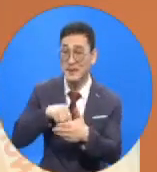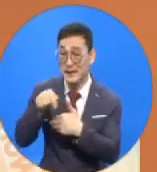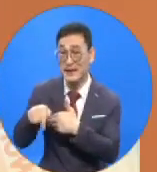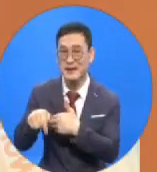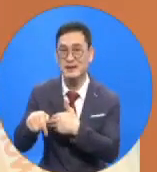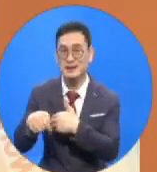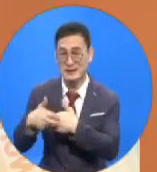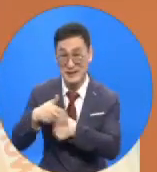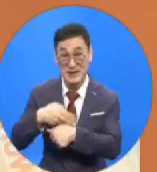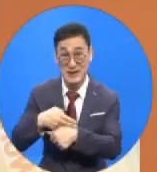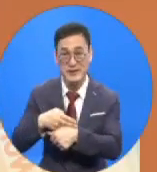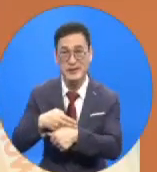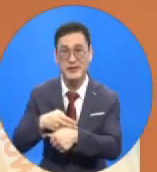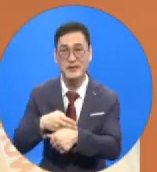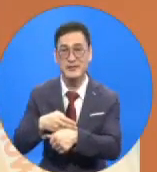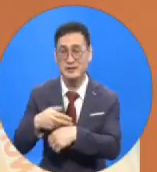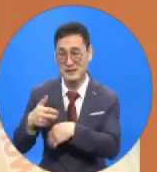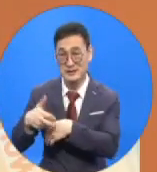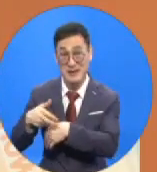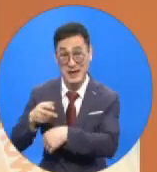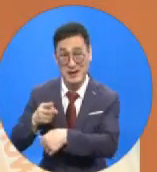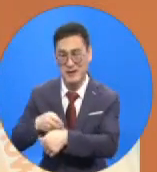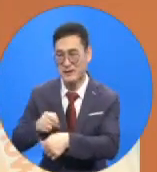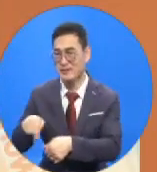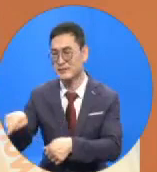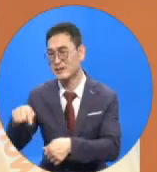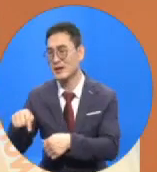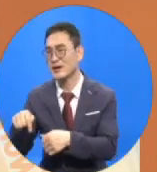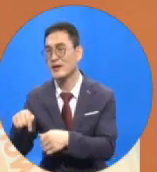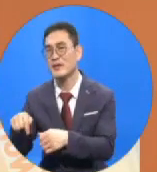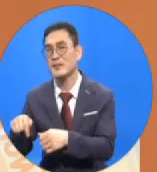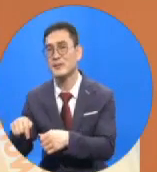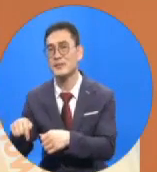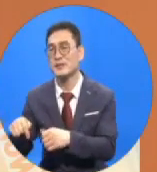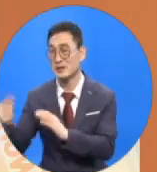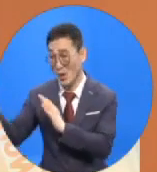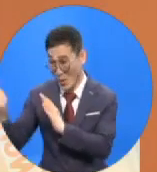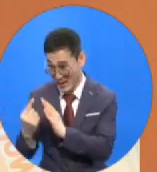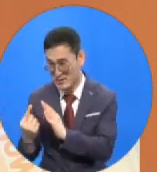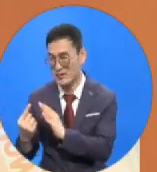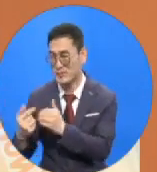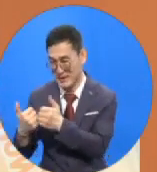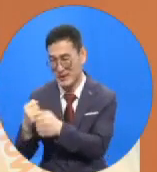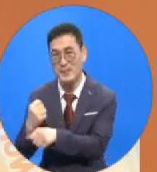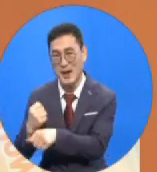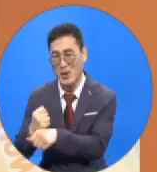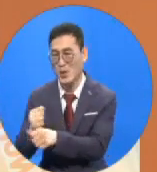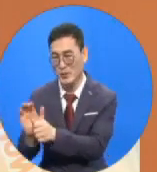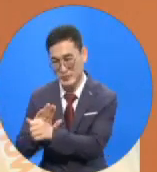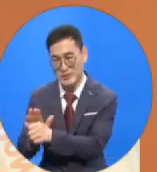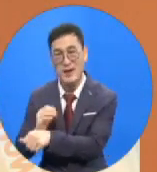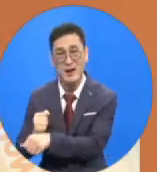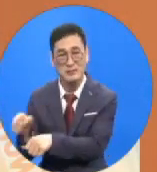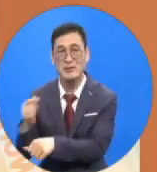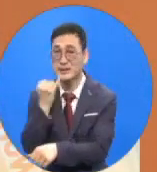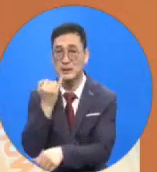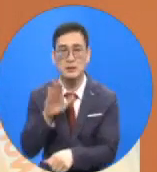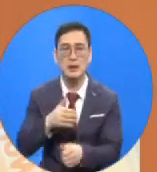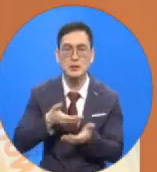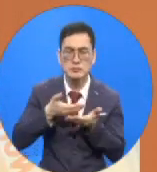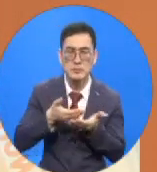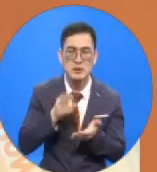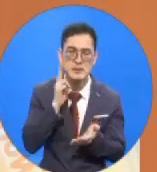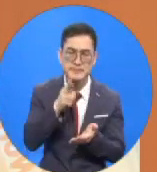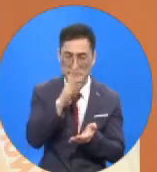전문 교수들이 줄어 보니까 크지 않지만 수술과 주 앉아 관리는 굉장히 큰 위험이 있죠 왜냐하면 어제만 해도